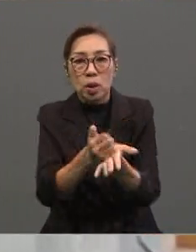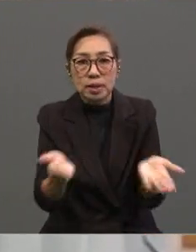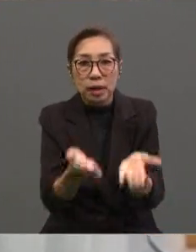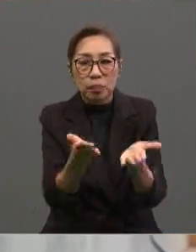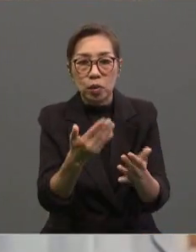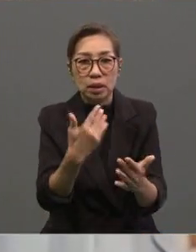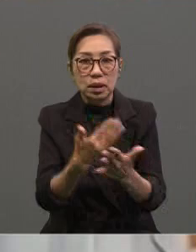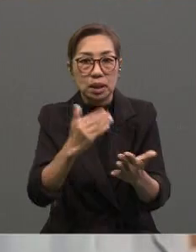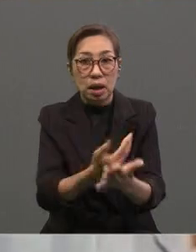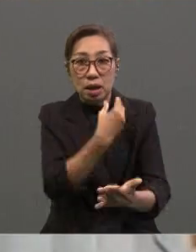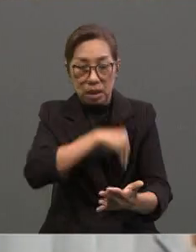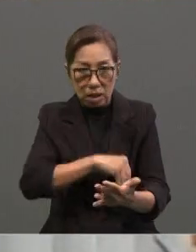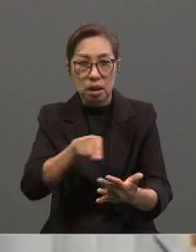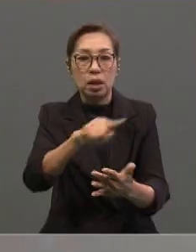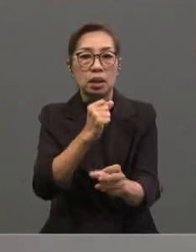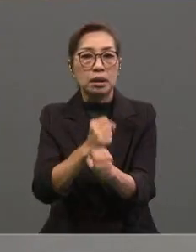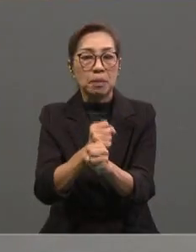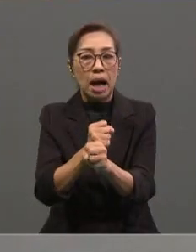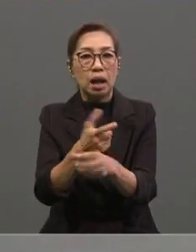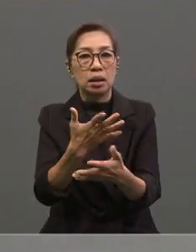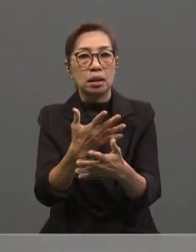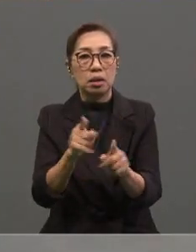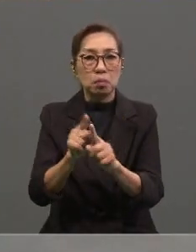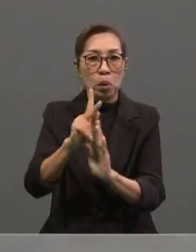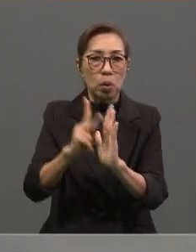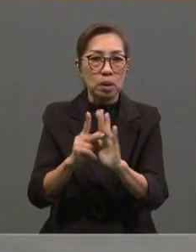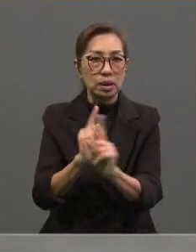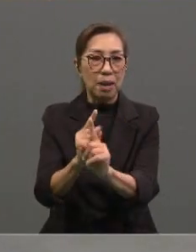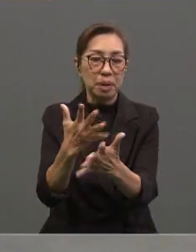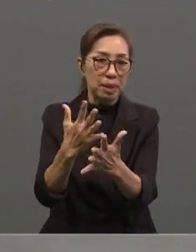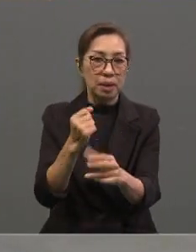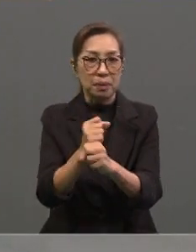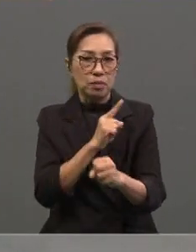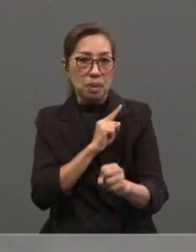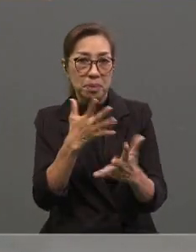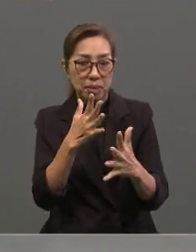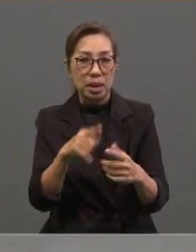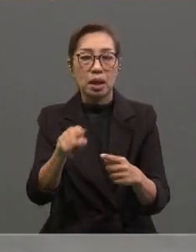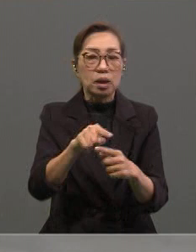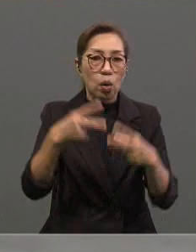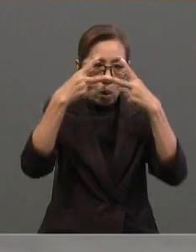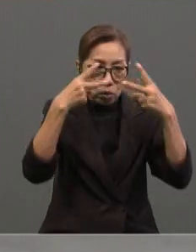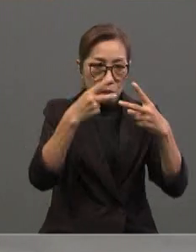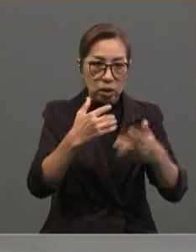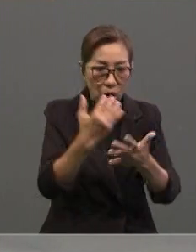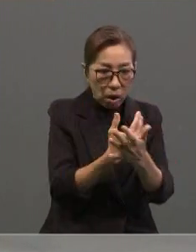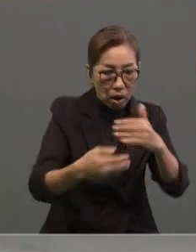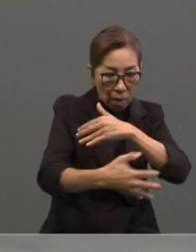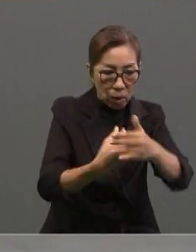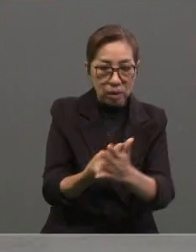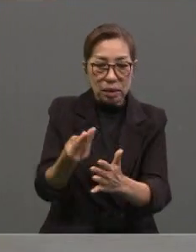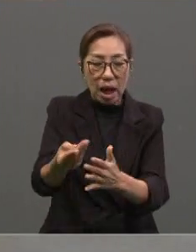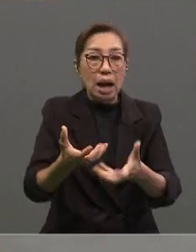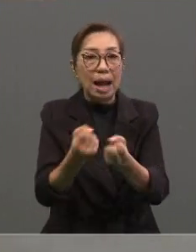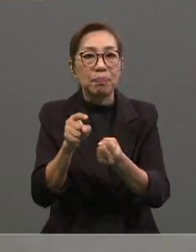เป็นเจ้าพนักงานปฏิบัติหรือละเว้นการปฏิบัติหน้าที่โดยมิชอบและรับของโจรและจากการเข้าตรวจ